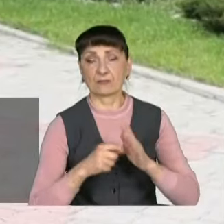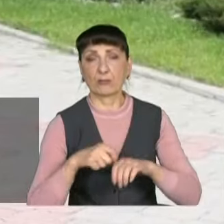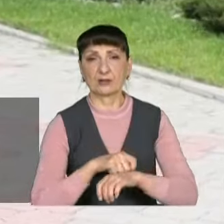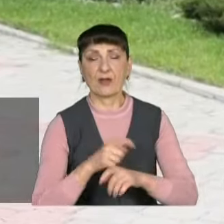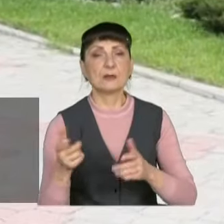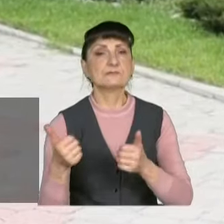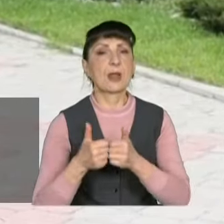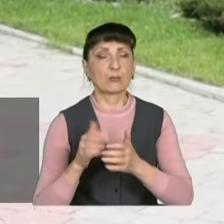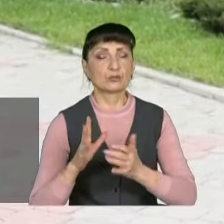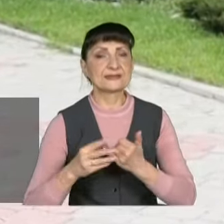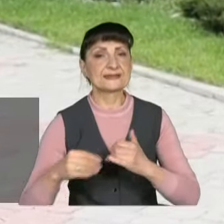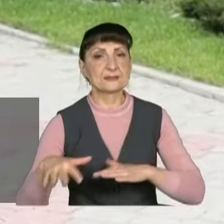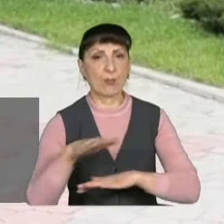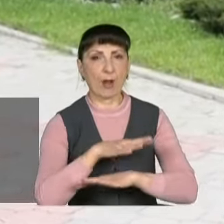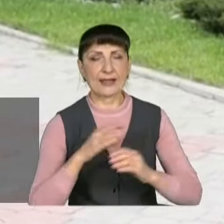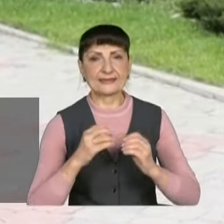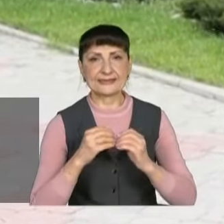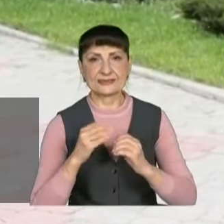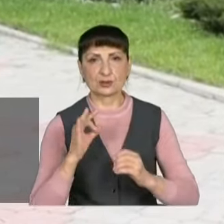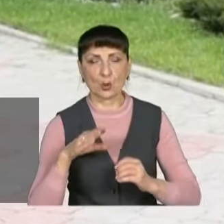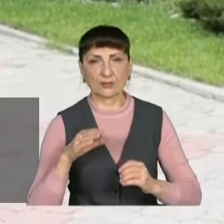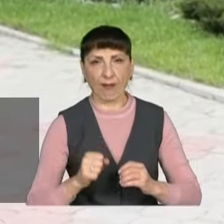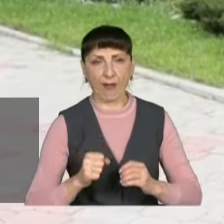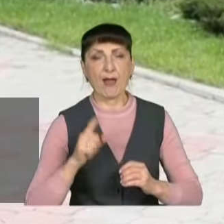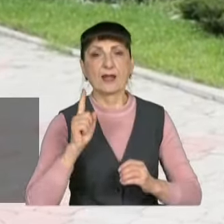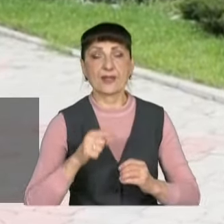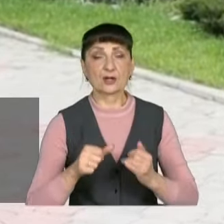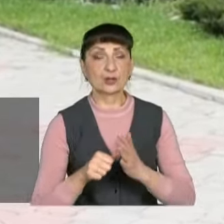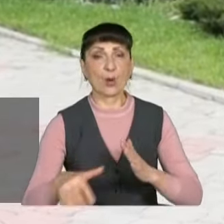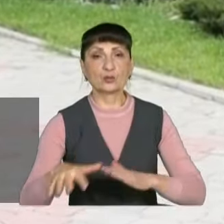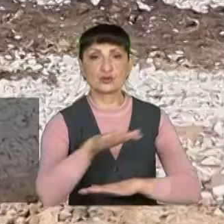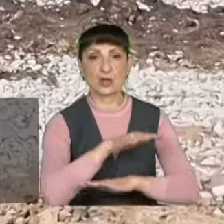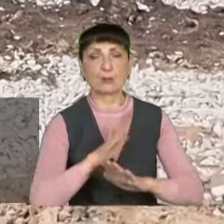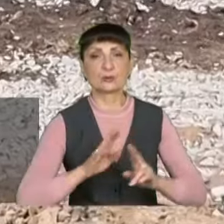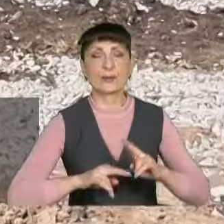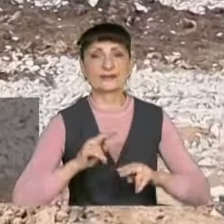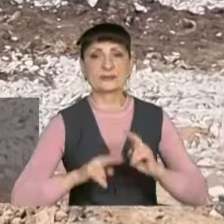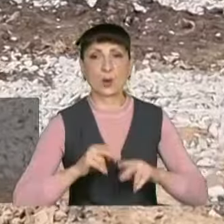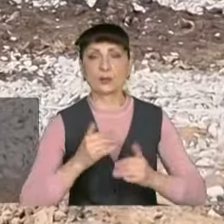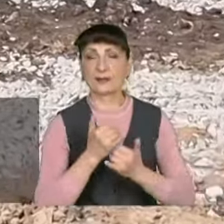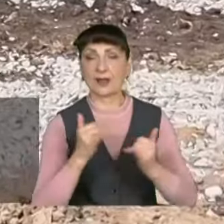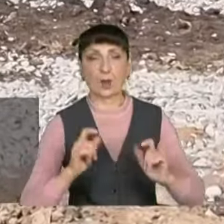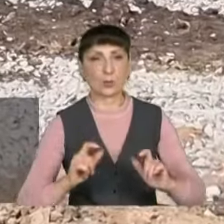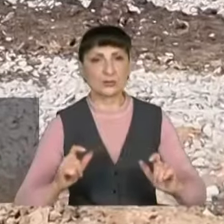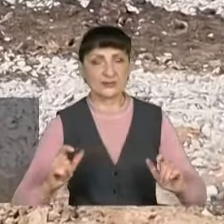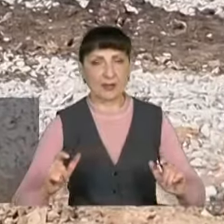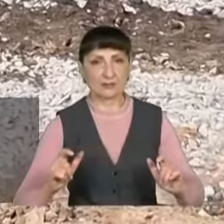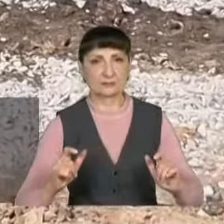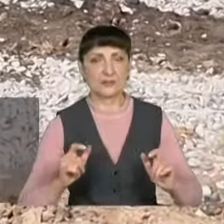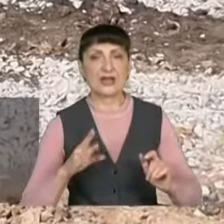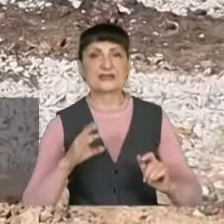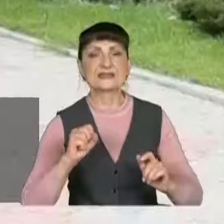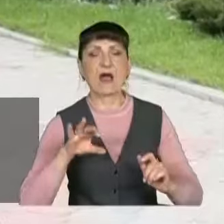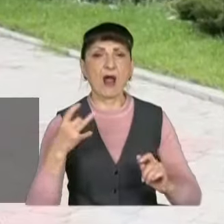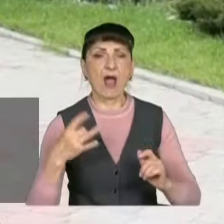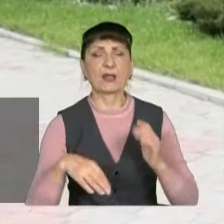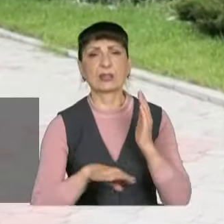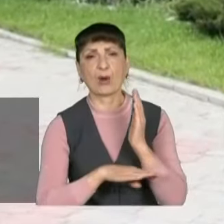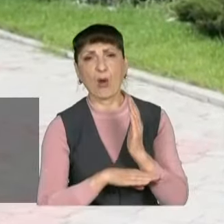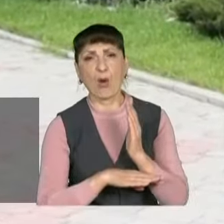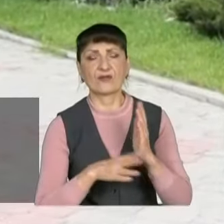участок земли в размере 10 соток. Также на этих участках будет построено для жителей, для жильцов сараи для дров и